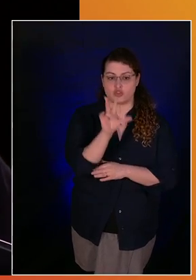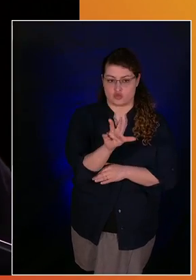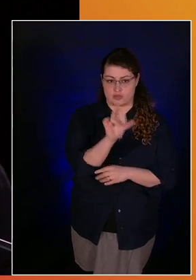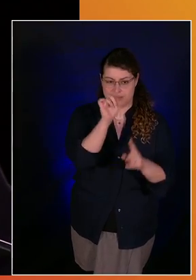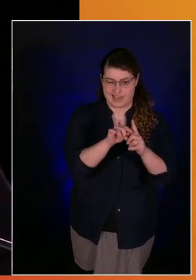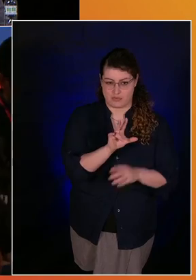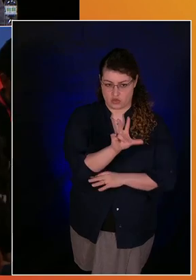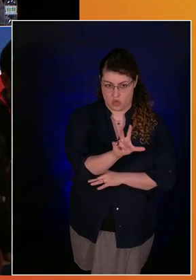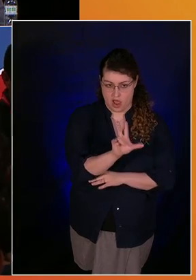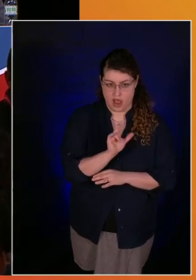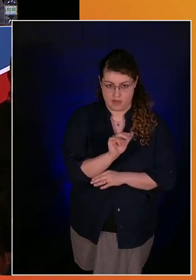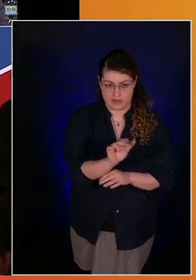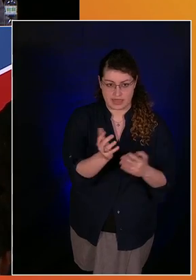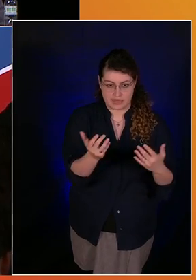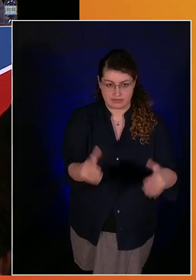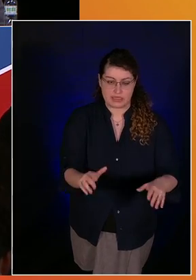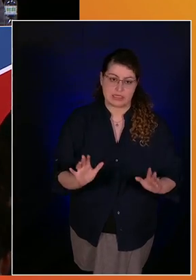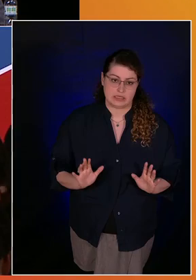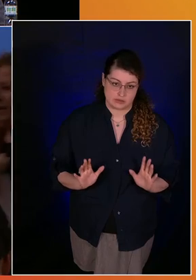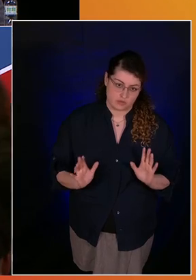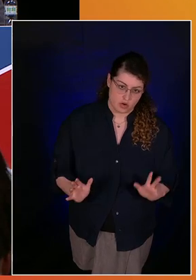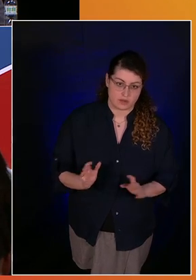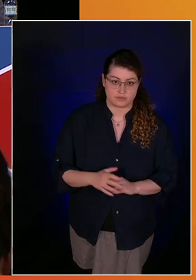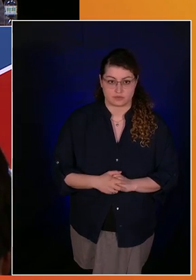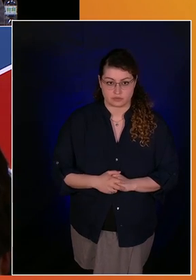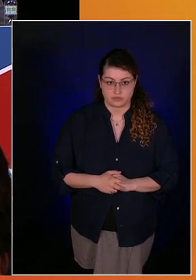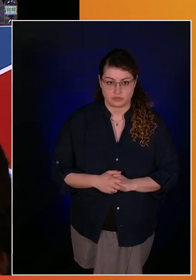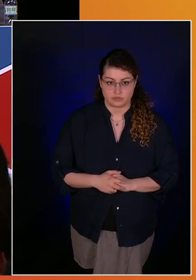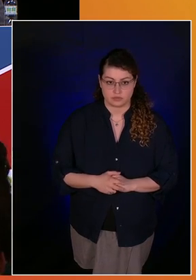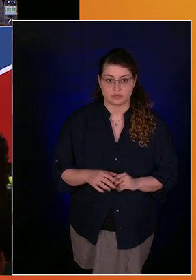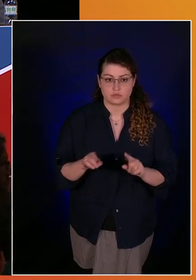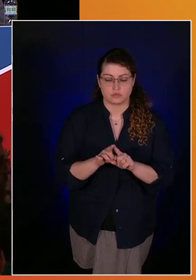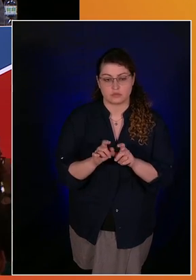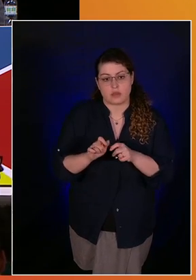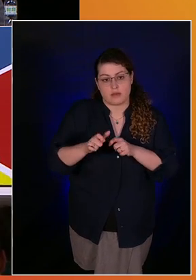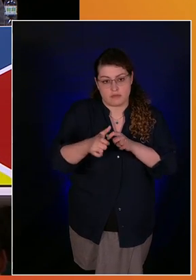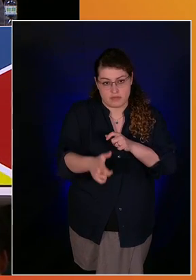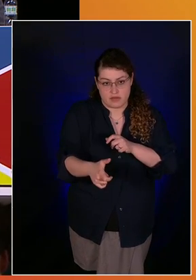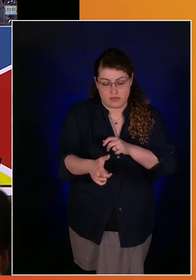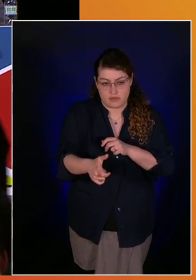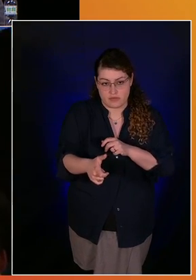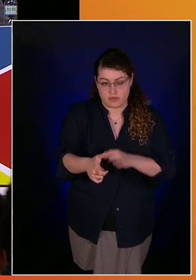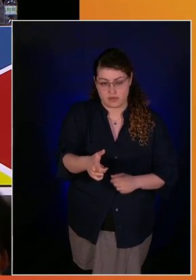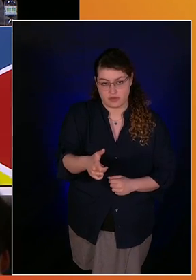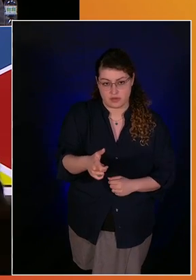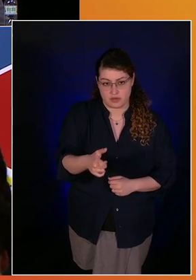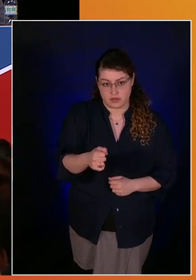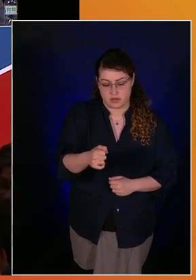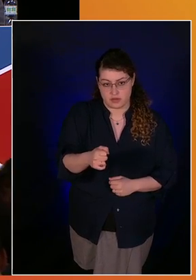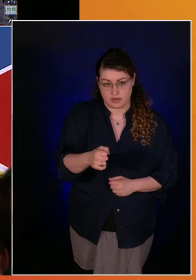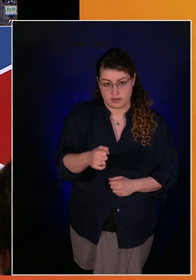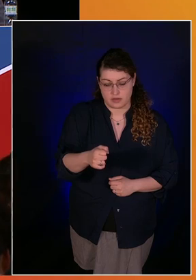mes camarades et pouvoir ouvrir ainsi